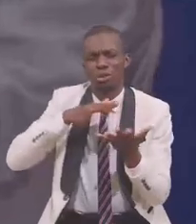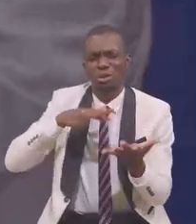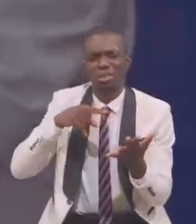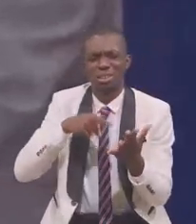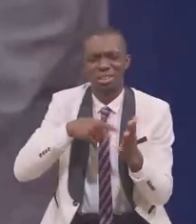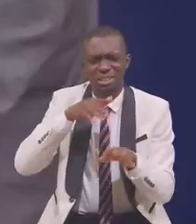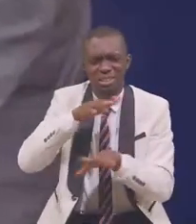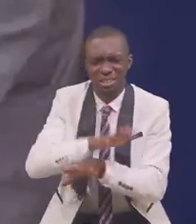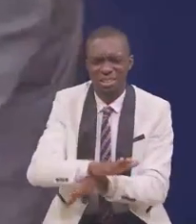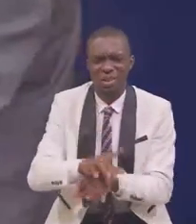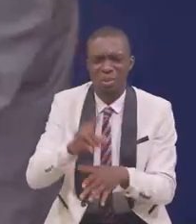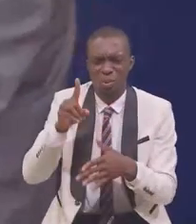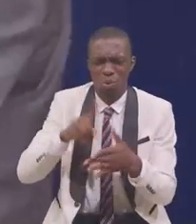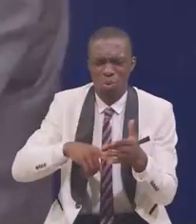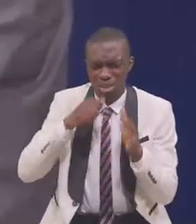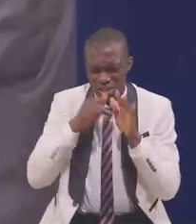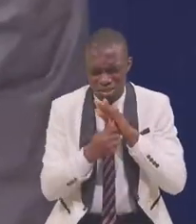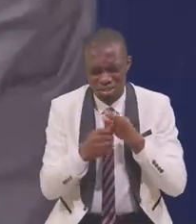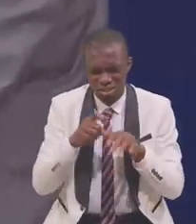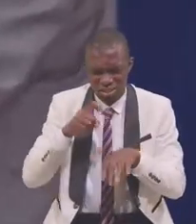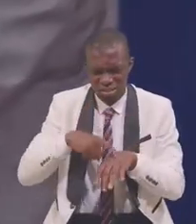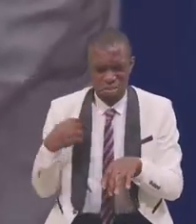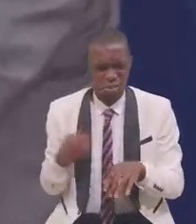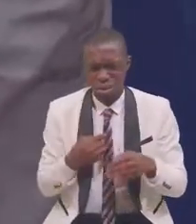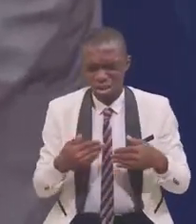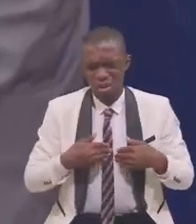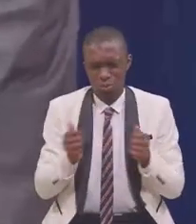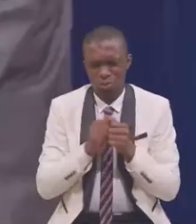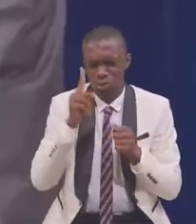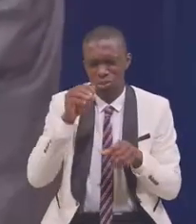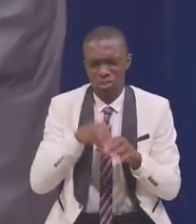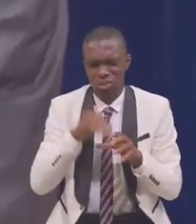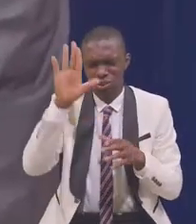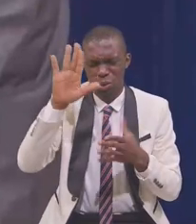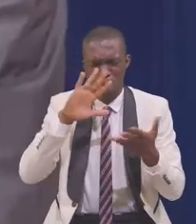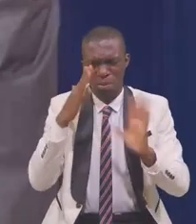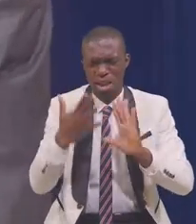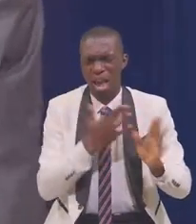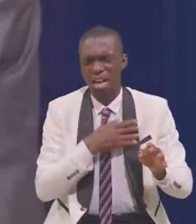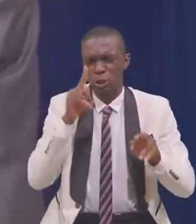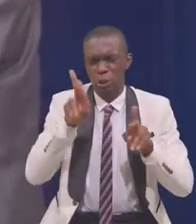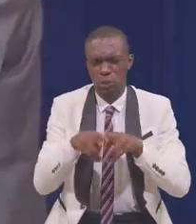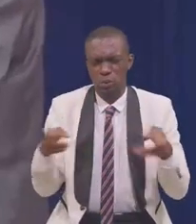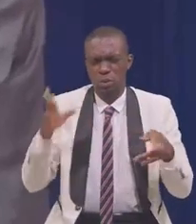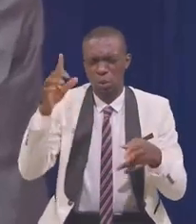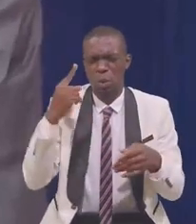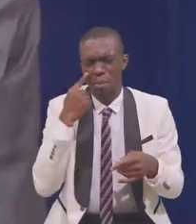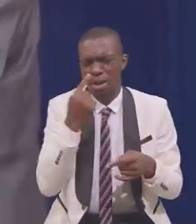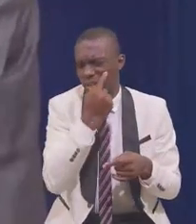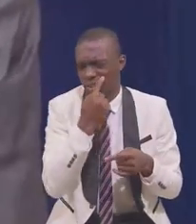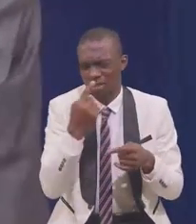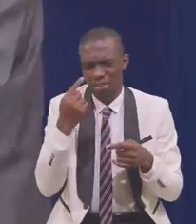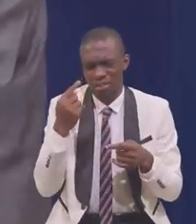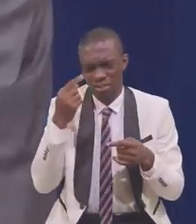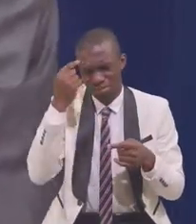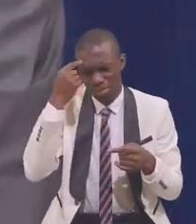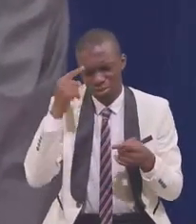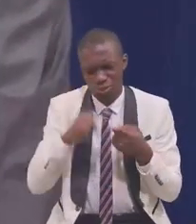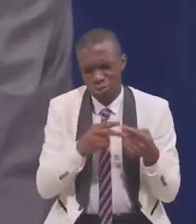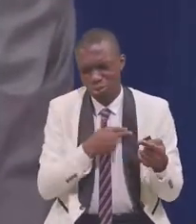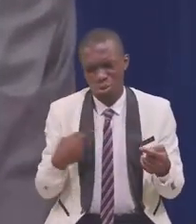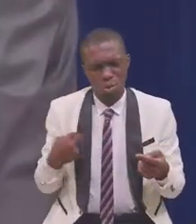moment sacré qu'on a avec toi en ta présence et tu nous as révélé ta pensée. Nous prions, Seigneur, que ceci ne soit pas